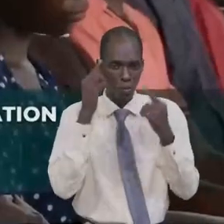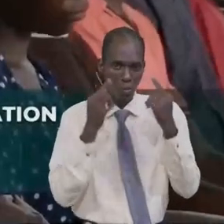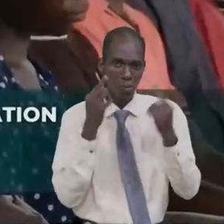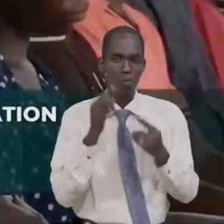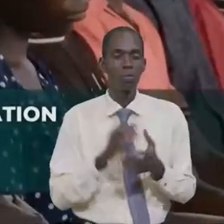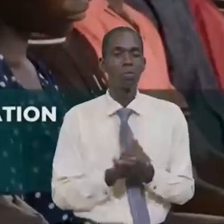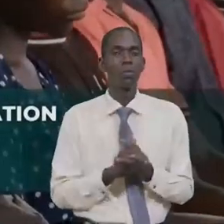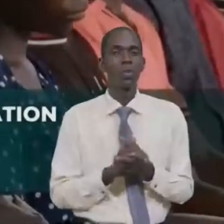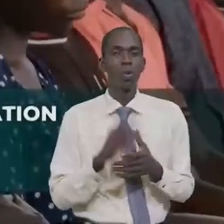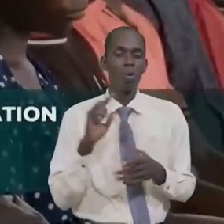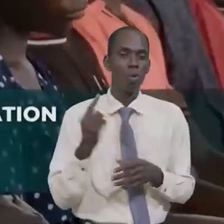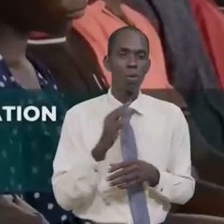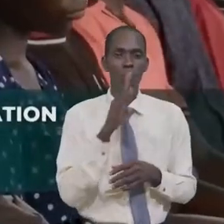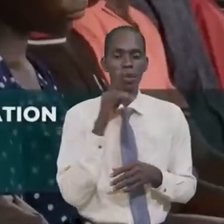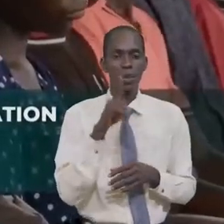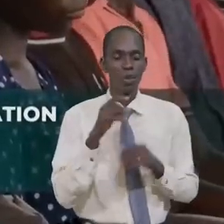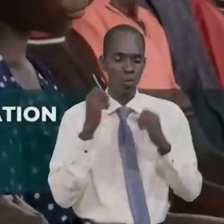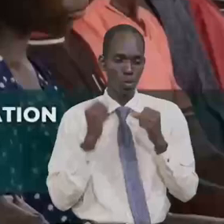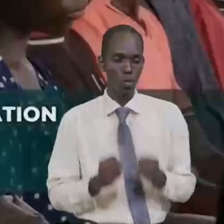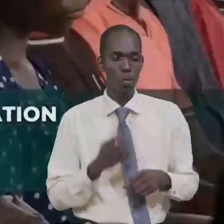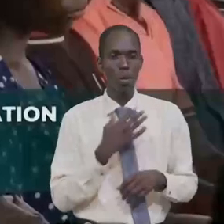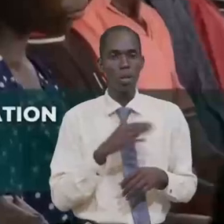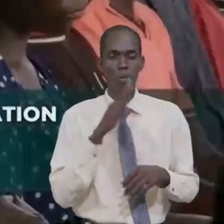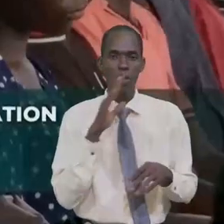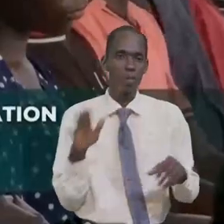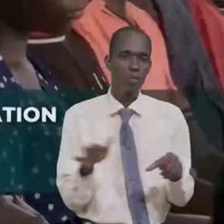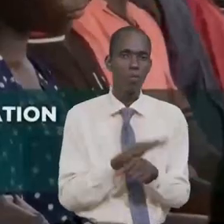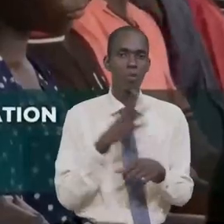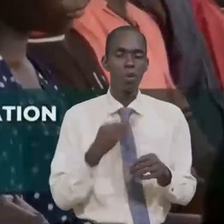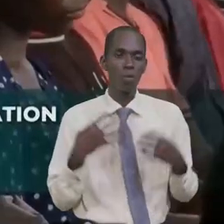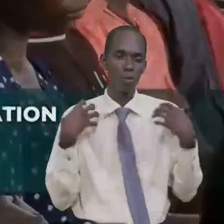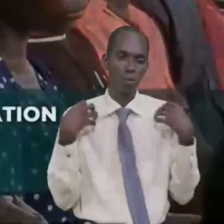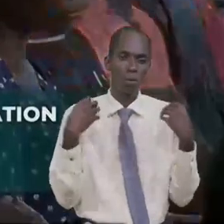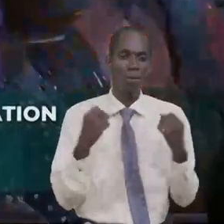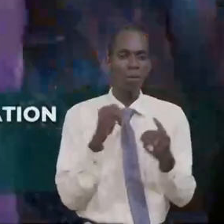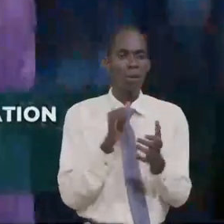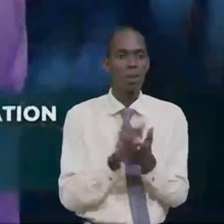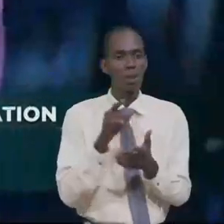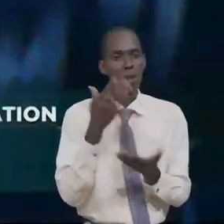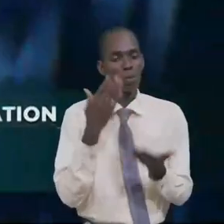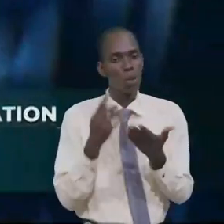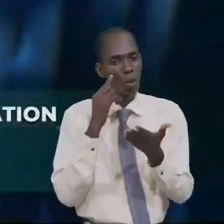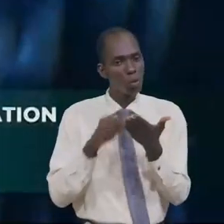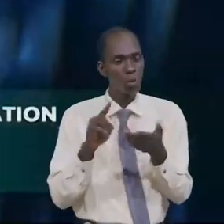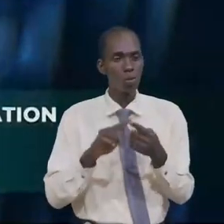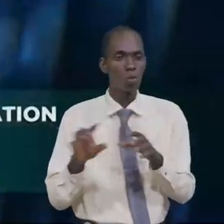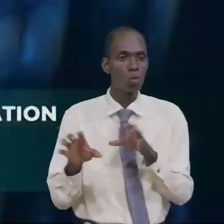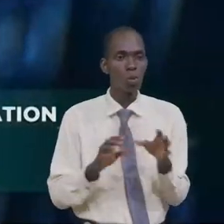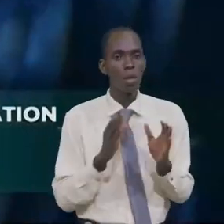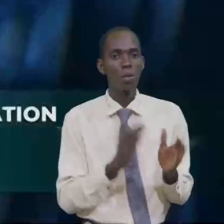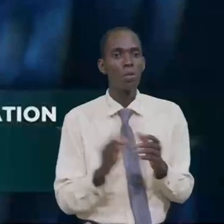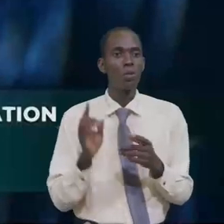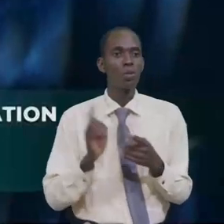fidèlement fortifie toi seulement et bon courage en agissant fidèlement selon toute la loi que Moïse mon